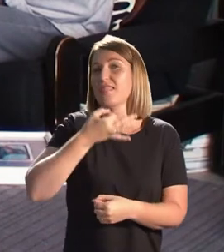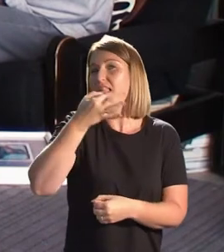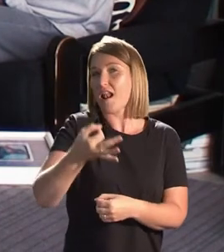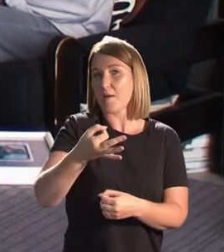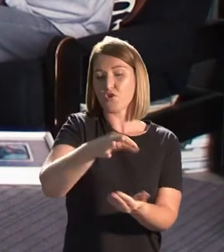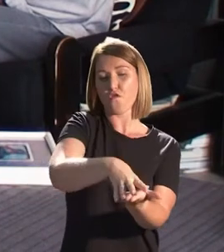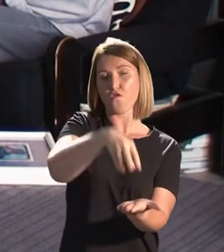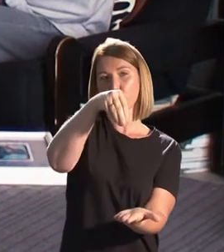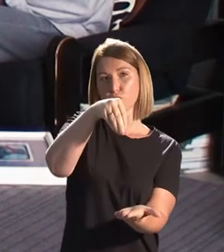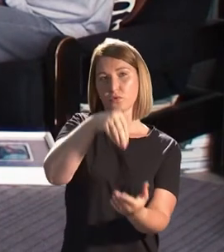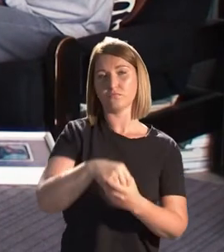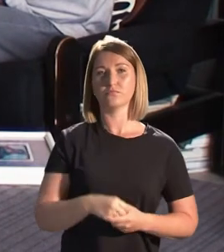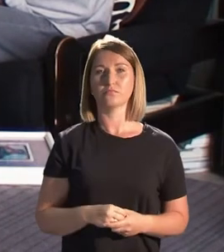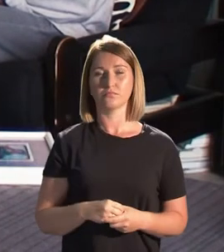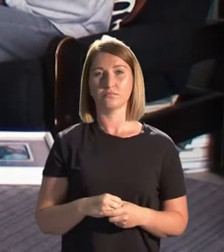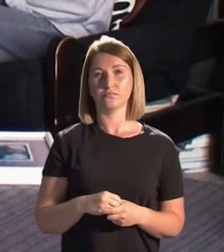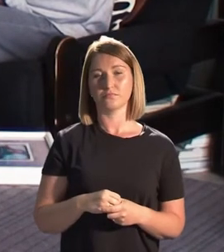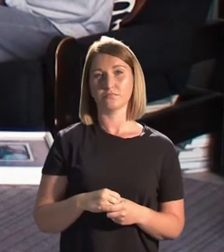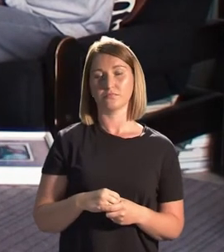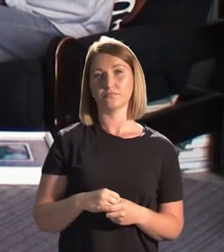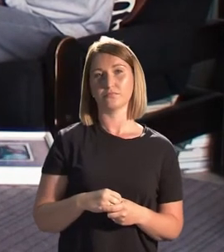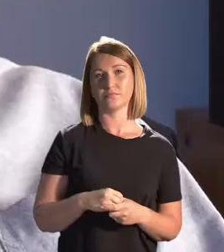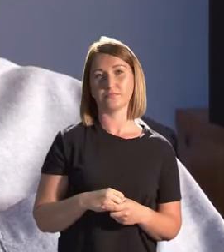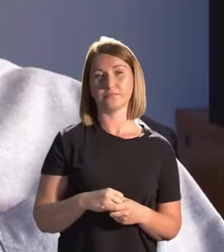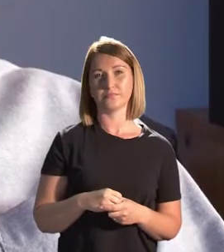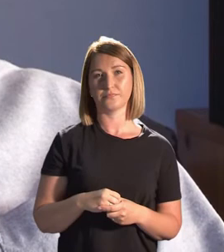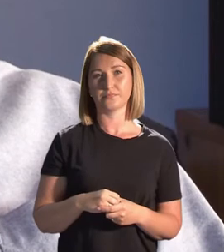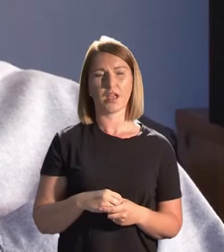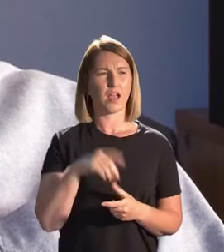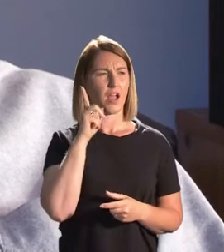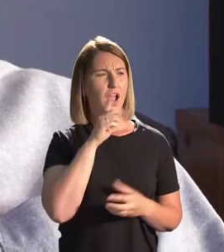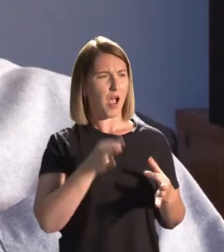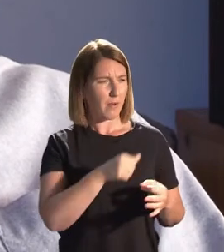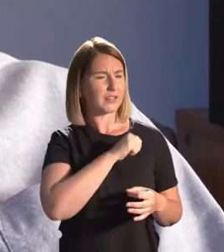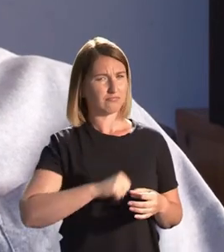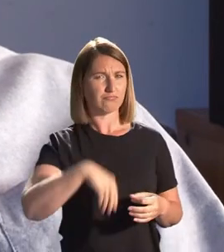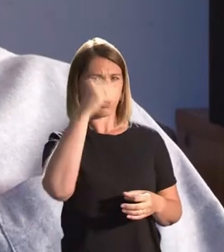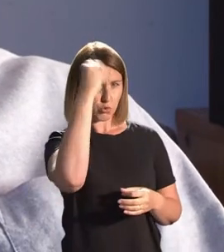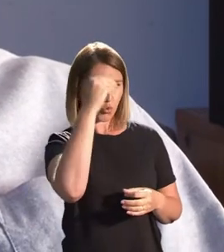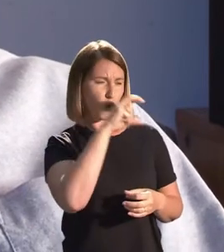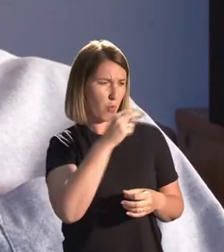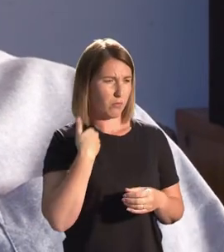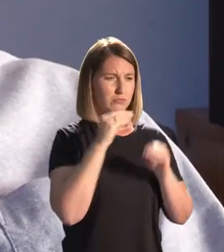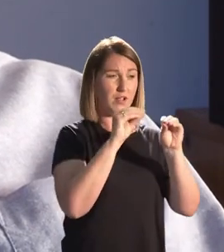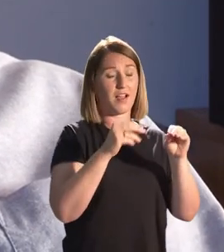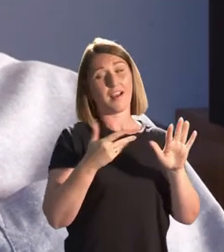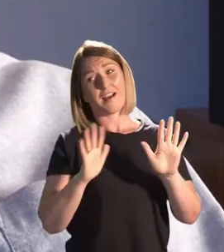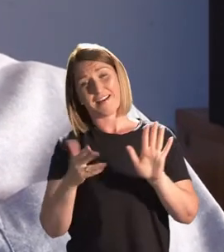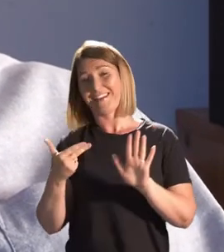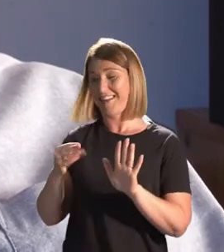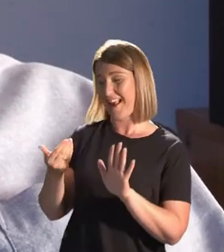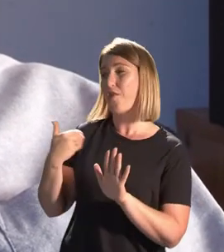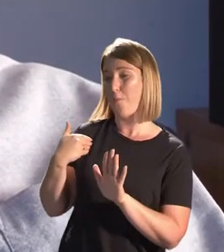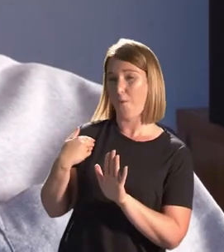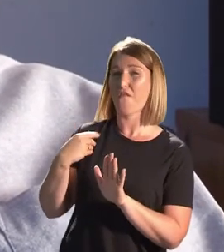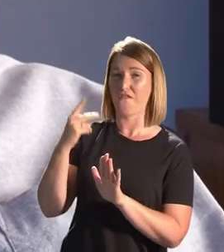taki prawzór pisma współczesnego łacińskiego. Pan sam się uczył, czy miał nauczyciela, jeżeli chodzi o... Najpierw w szkole